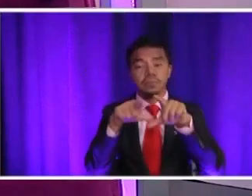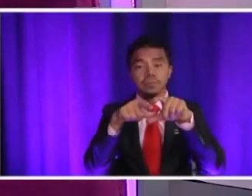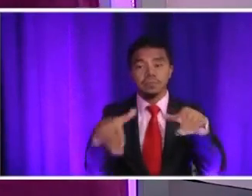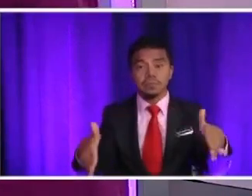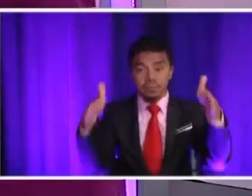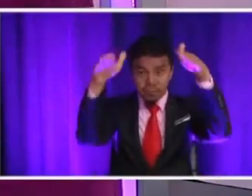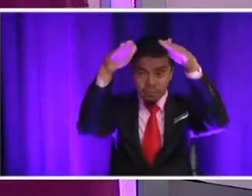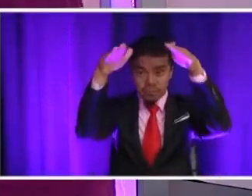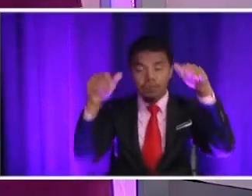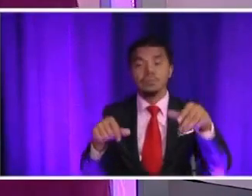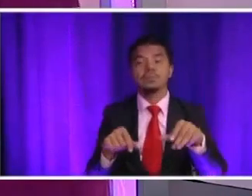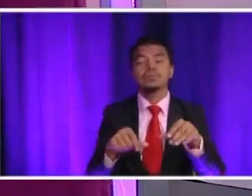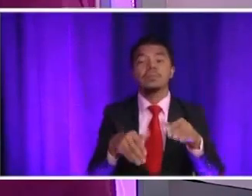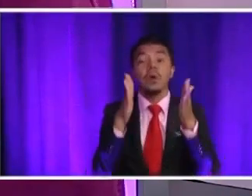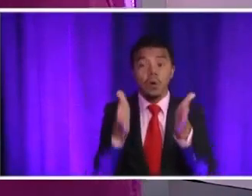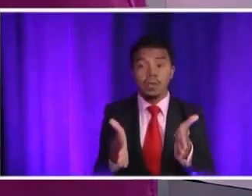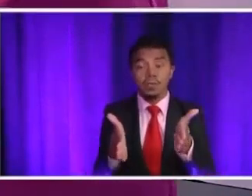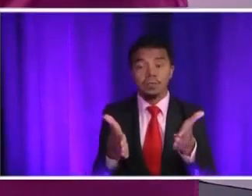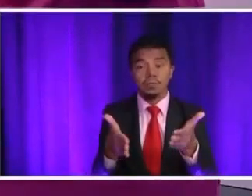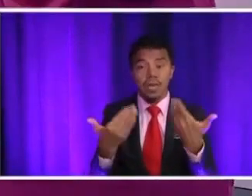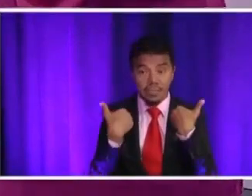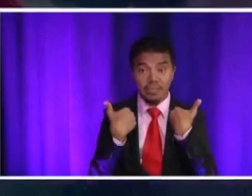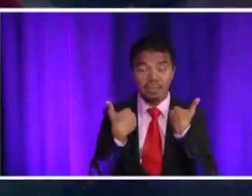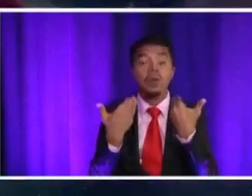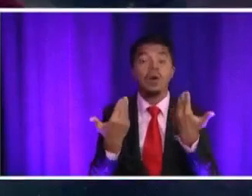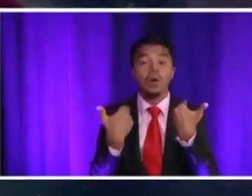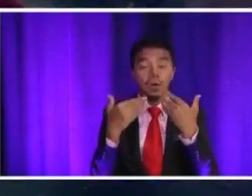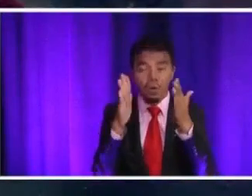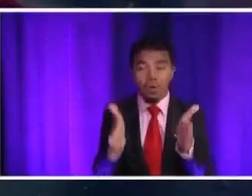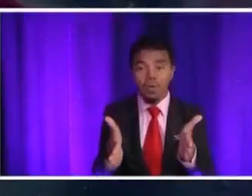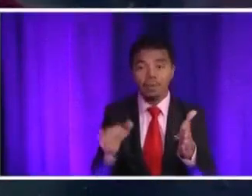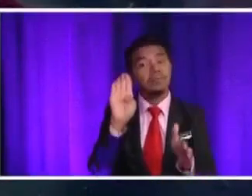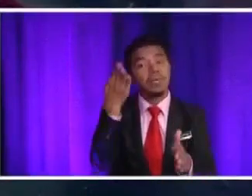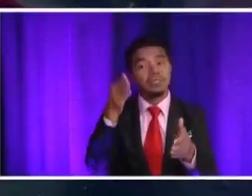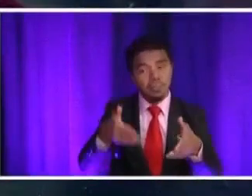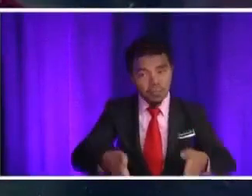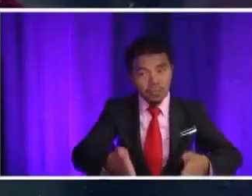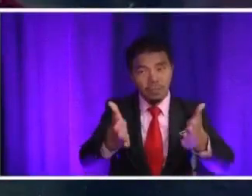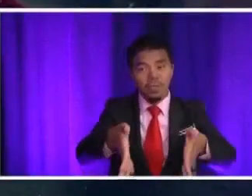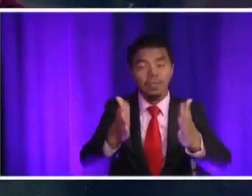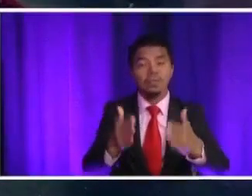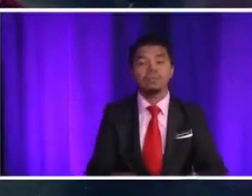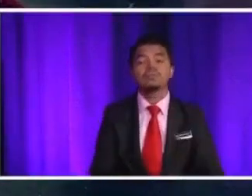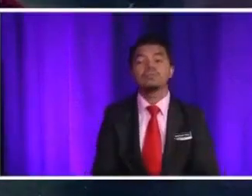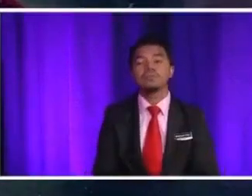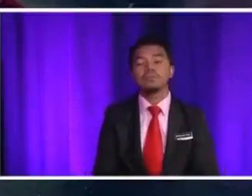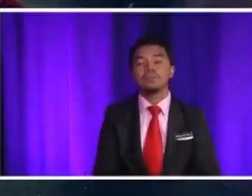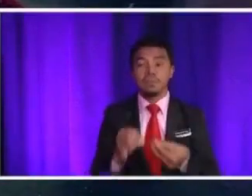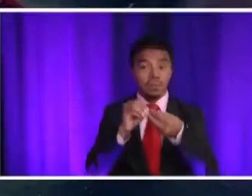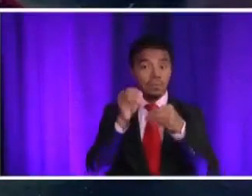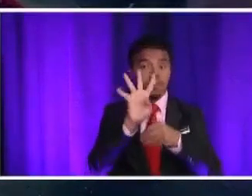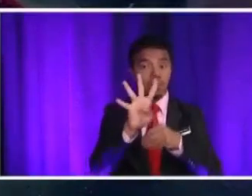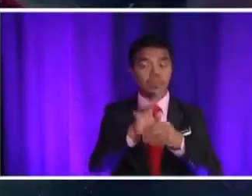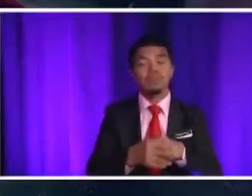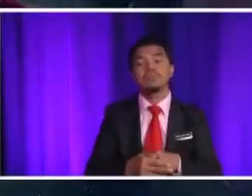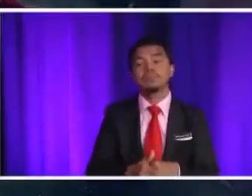yang orang ada. Nah, tempat. Dan satu lagi ialah dari segi harga.